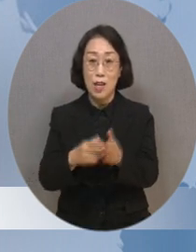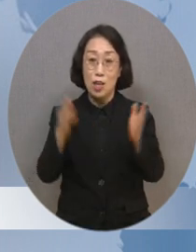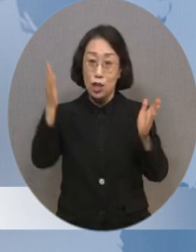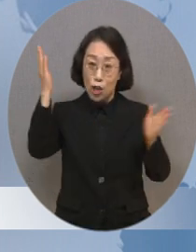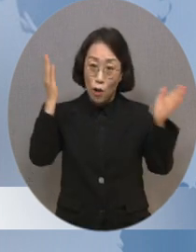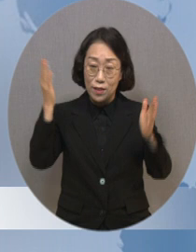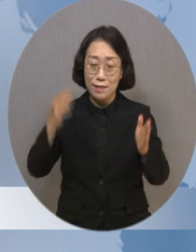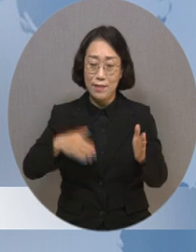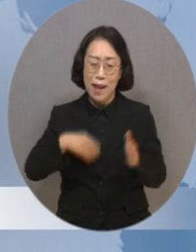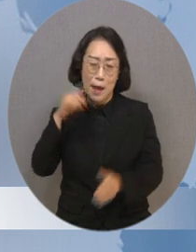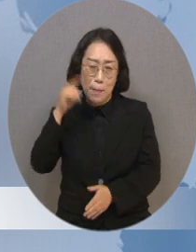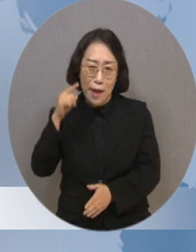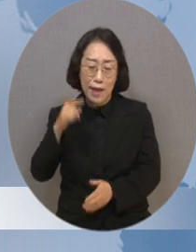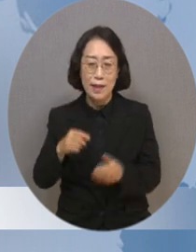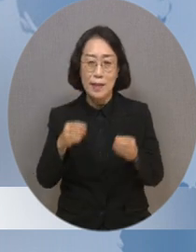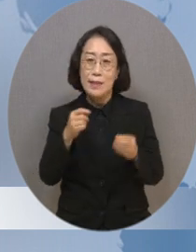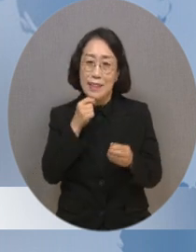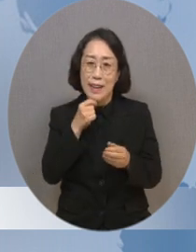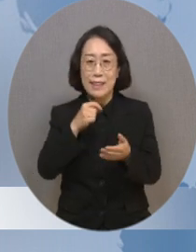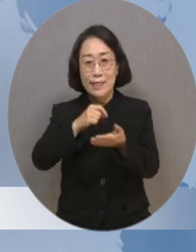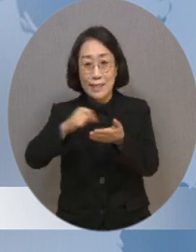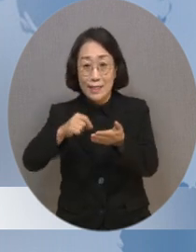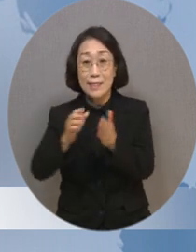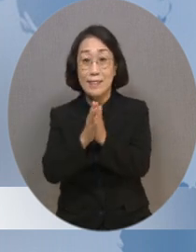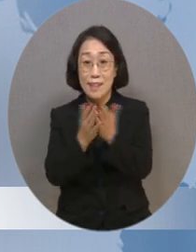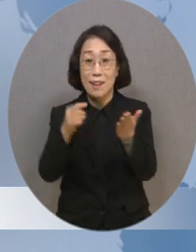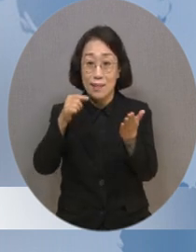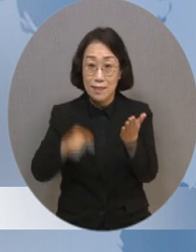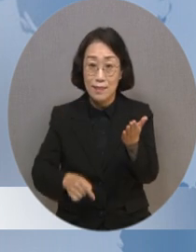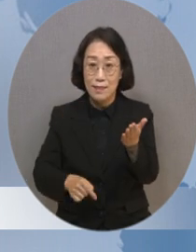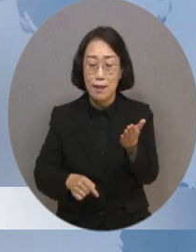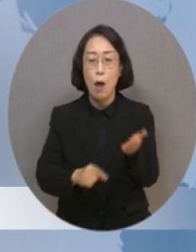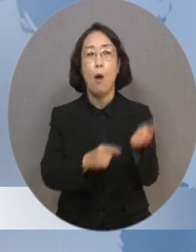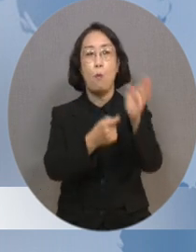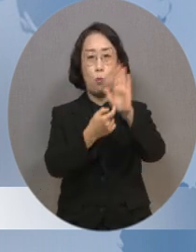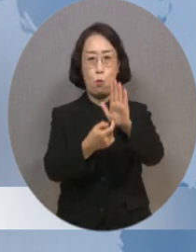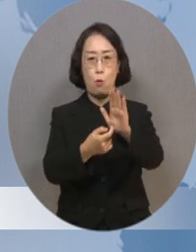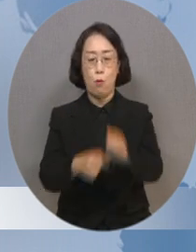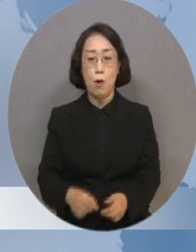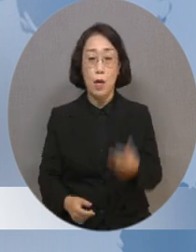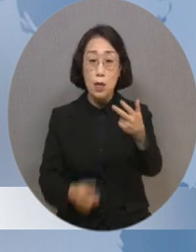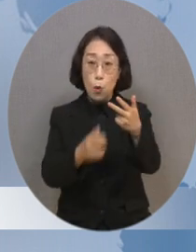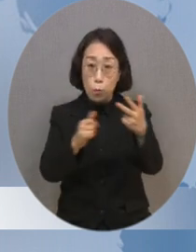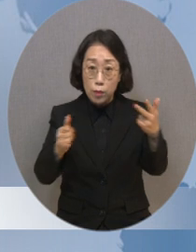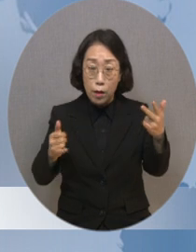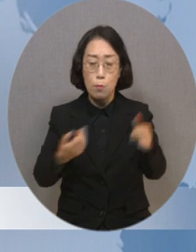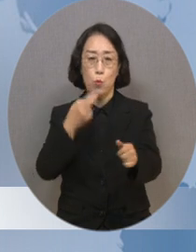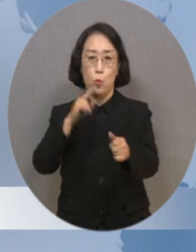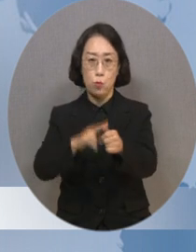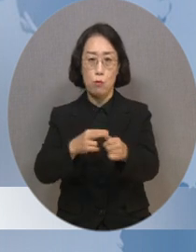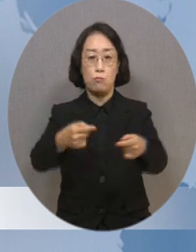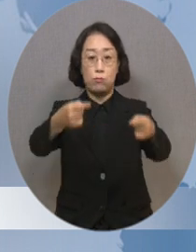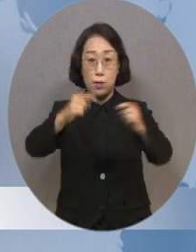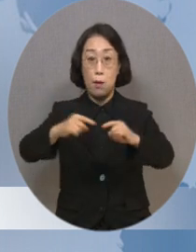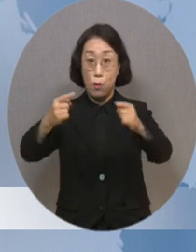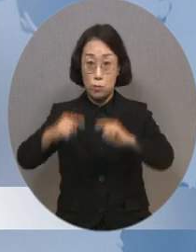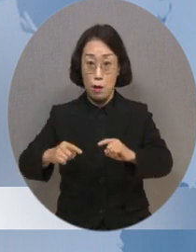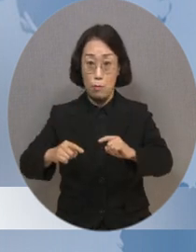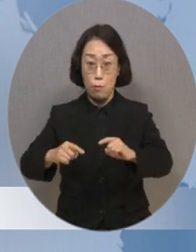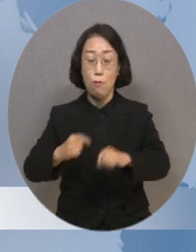작은 다이어리가 공연됐습니다. 무엇보다 이 연극은 7명의 시민이 도전적으로 참여한